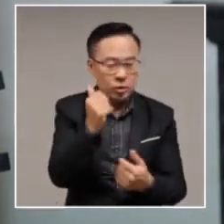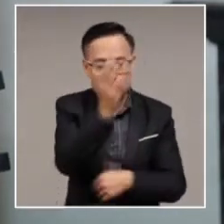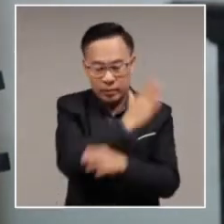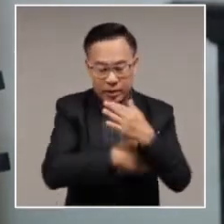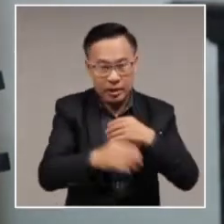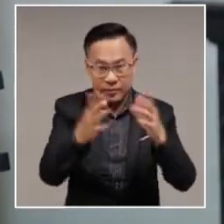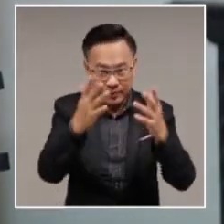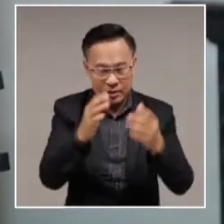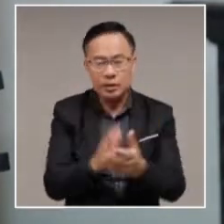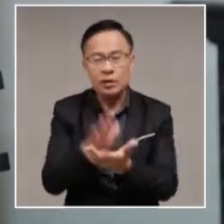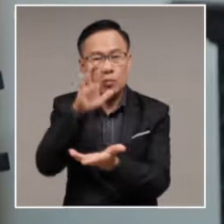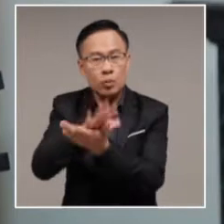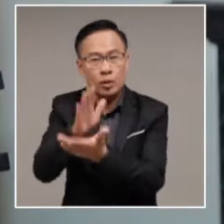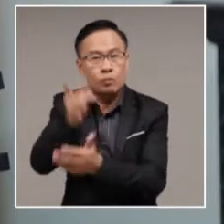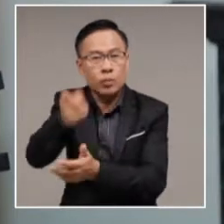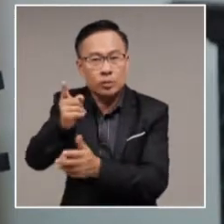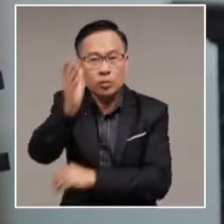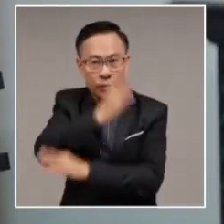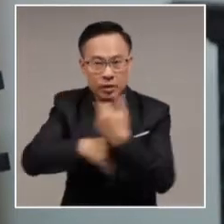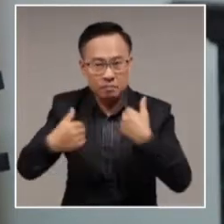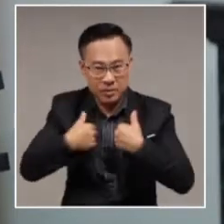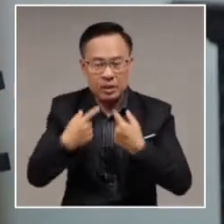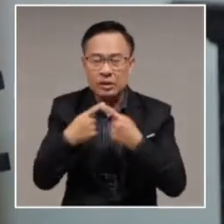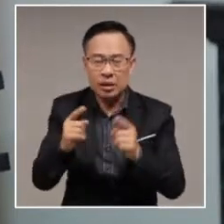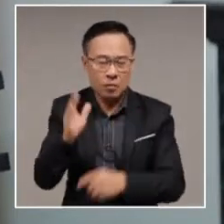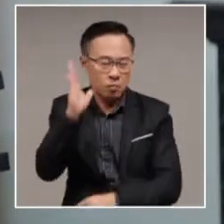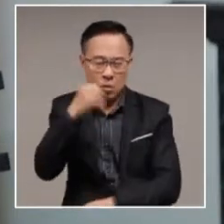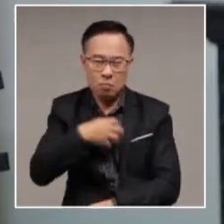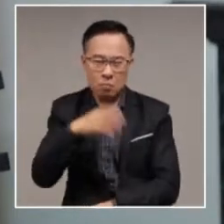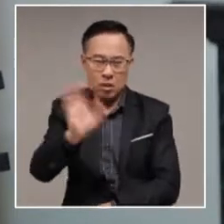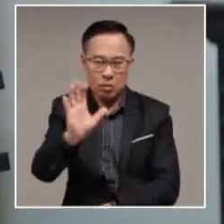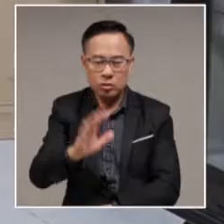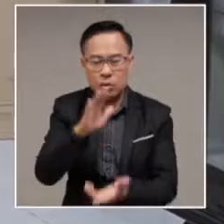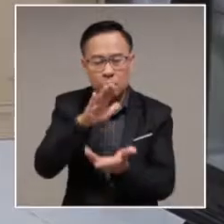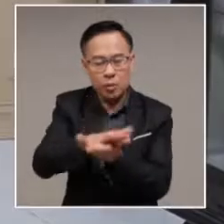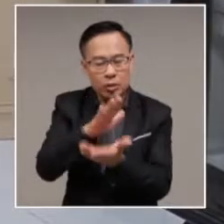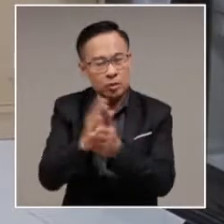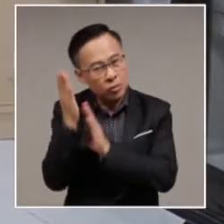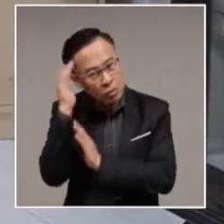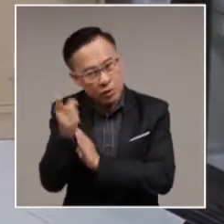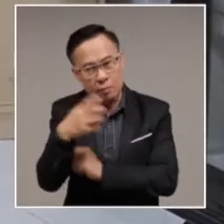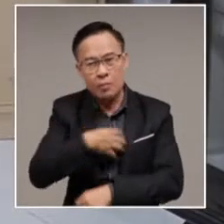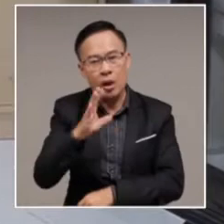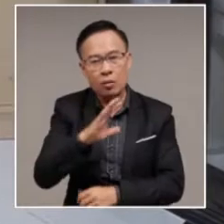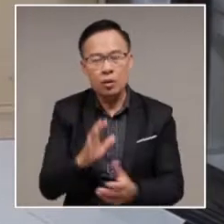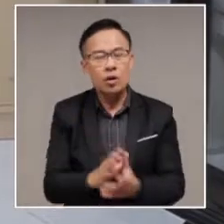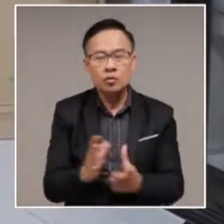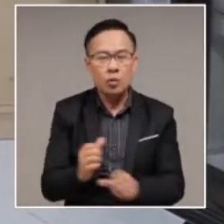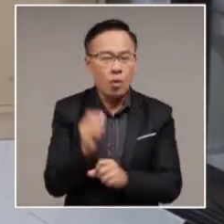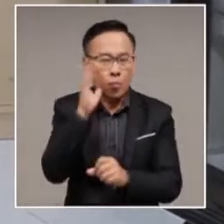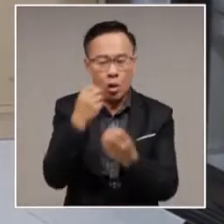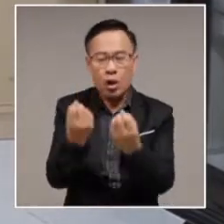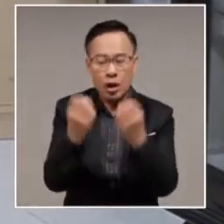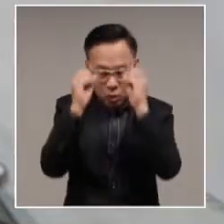ต้องไปนอนประจำอยู่ที่นั่นซึ่งป้าเขาไม่อยากให้เราไปอยู่แบบนั้นนะคะก็เลยเลือกที่จะจ้างครูพิเศษมาสอน